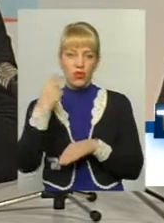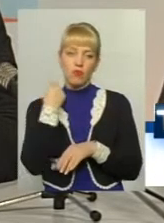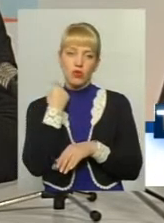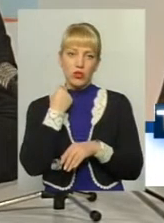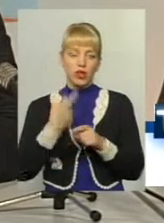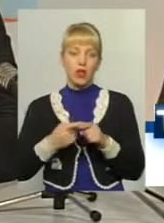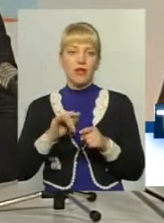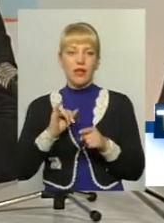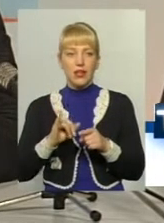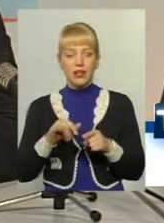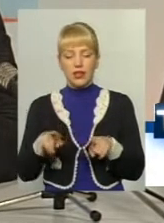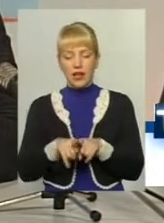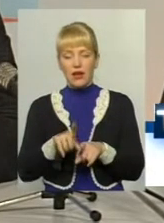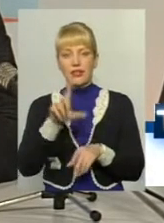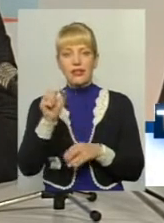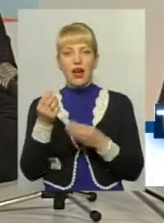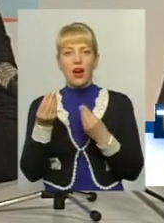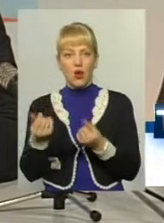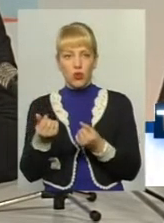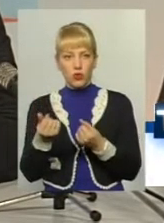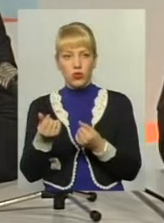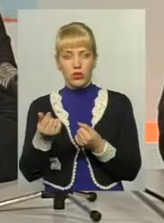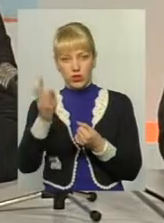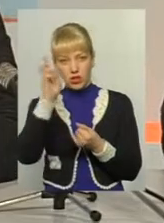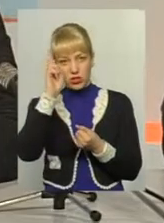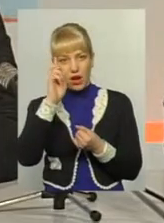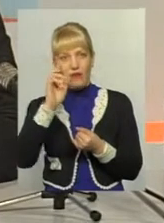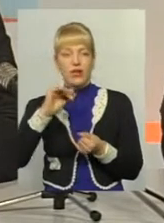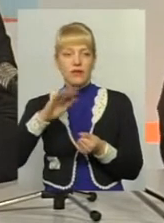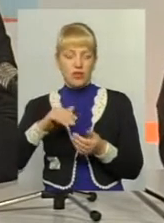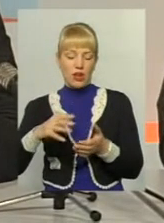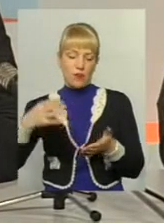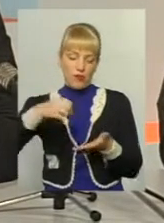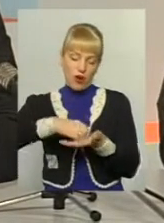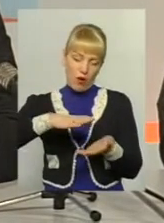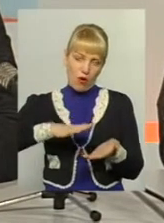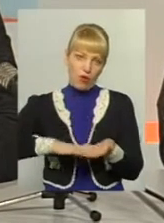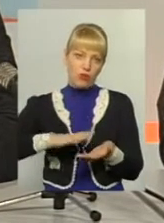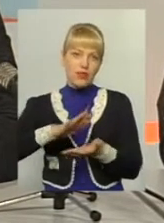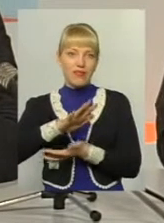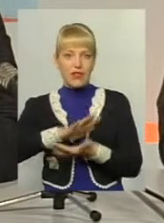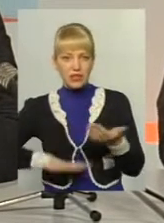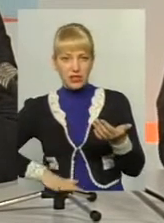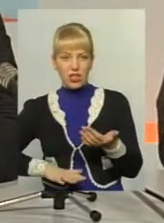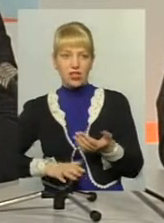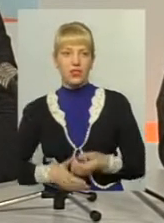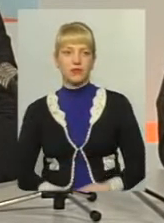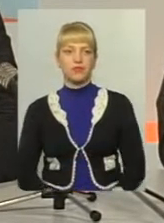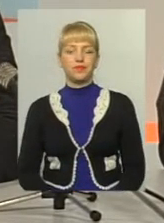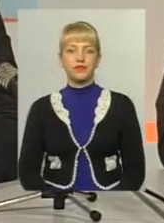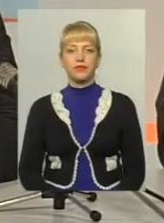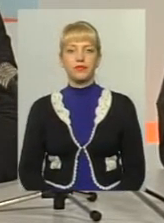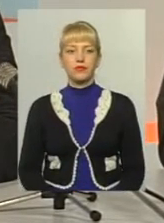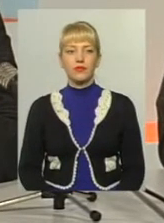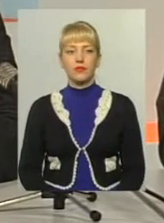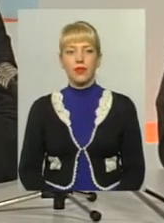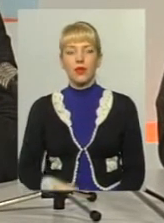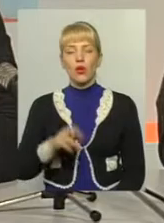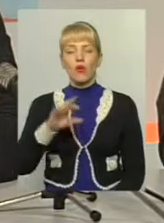що повну плату. Плата приходить уже від держави, тому що в даному випадку держава також є боржником, так? Є боржники внутрішні,